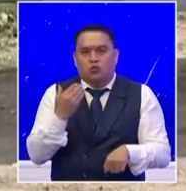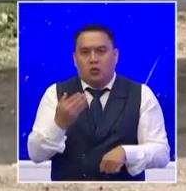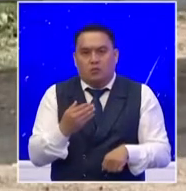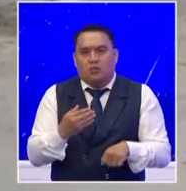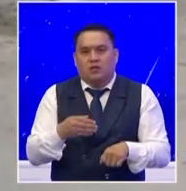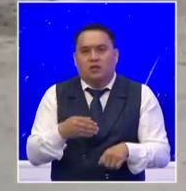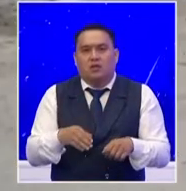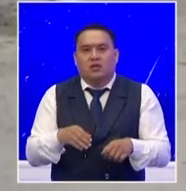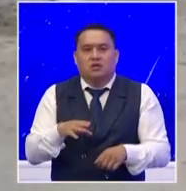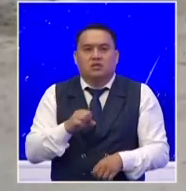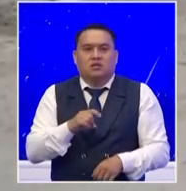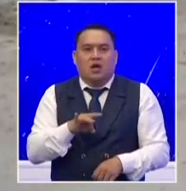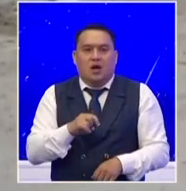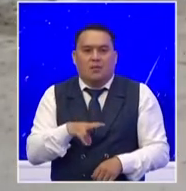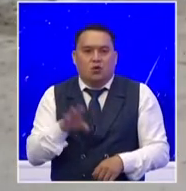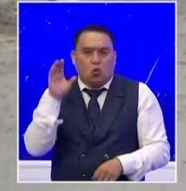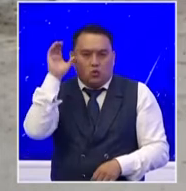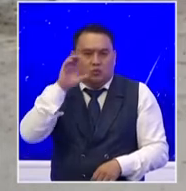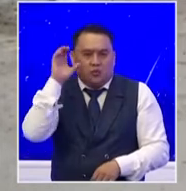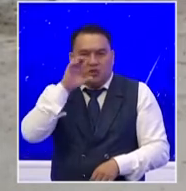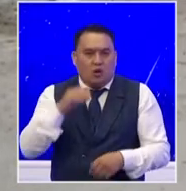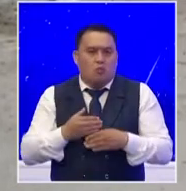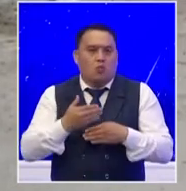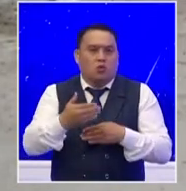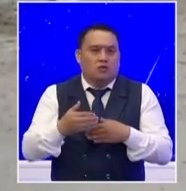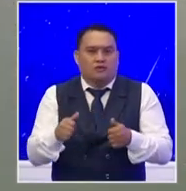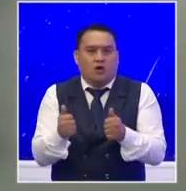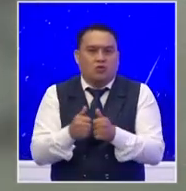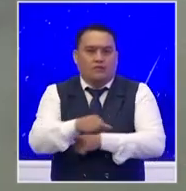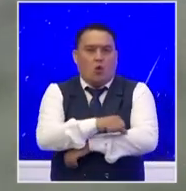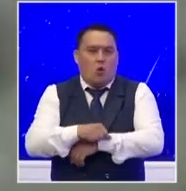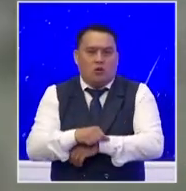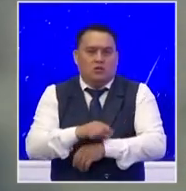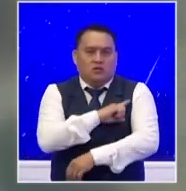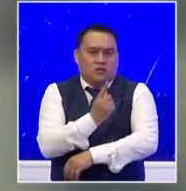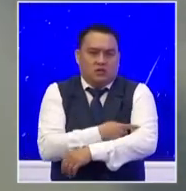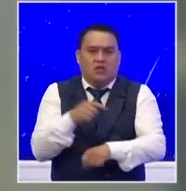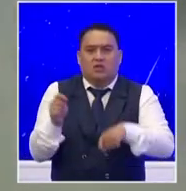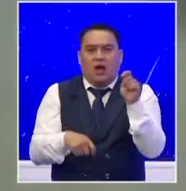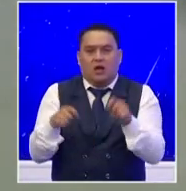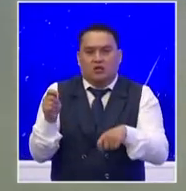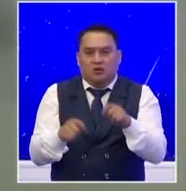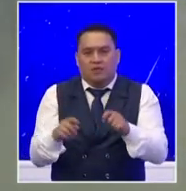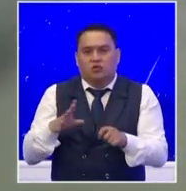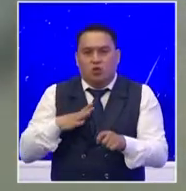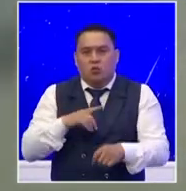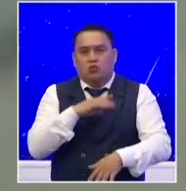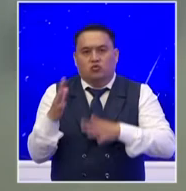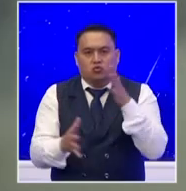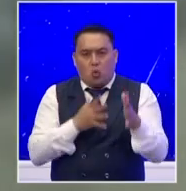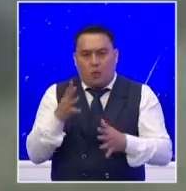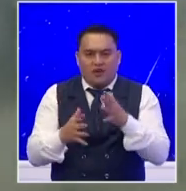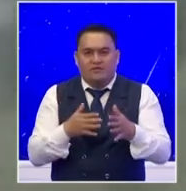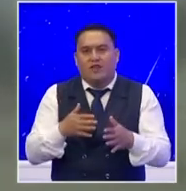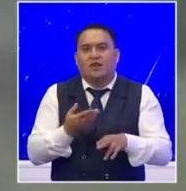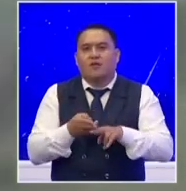стал прорыв дамбы Сардабинского водохранилища в соседнем Узбекистане после сильных дождей, сопровождавшихся порывами штормового